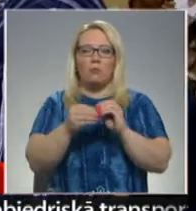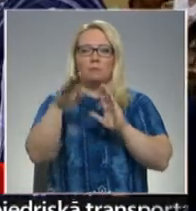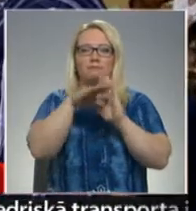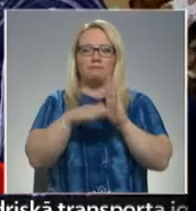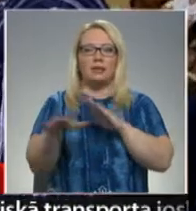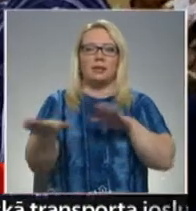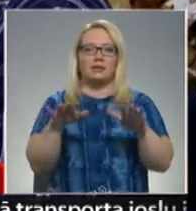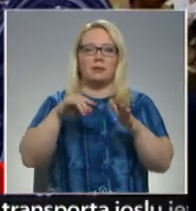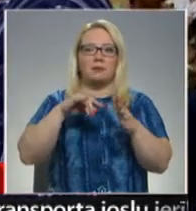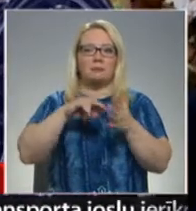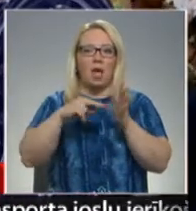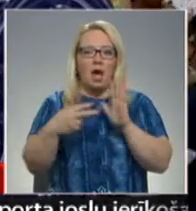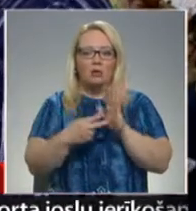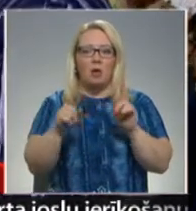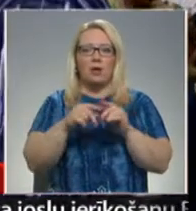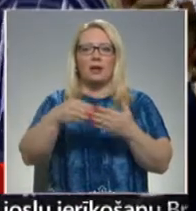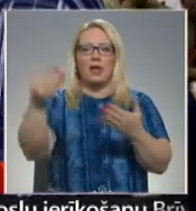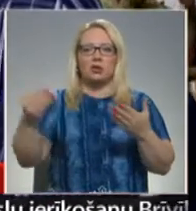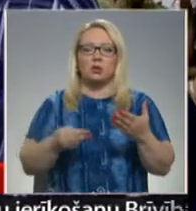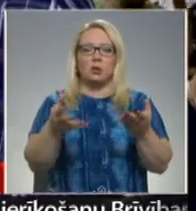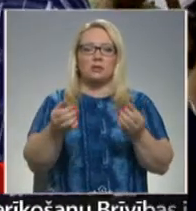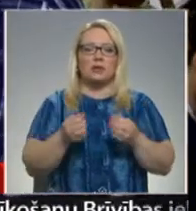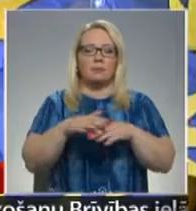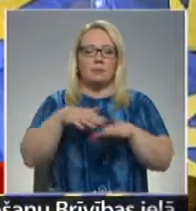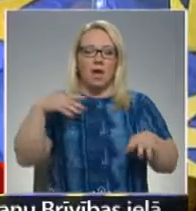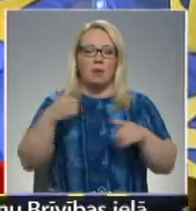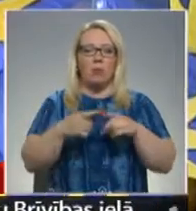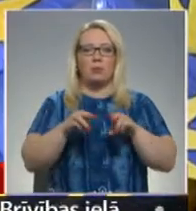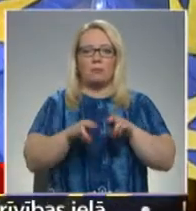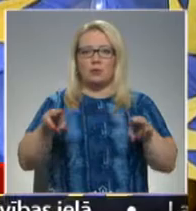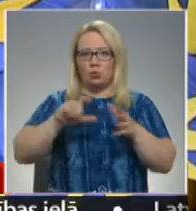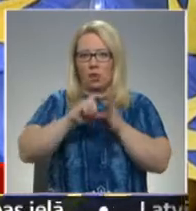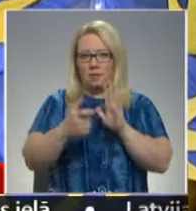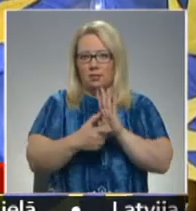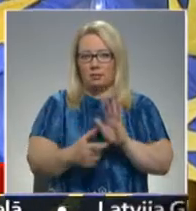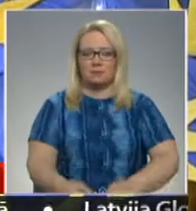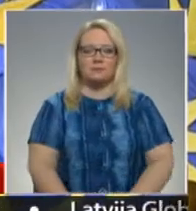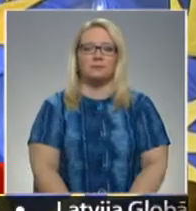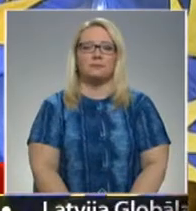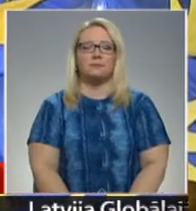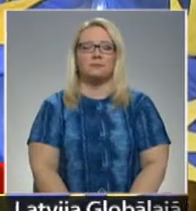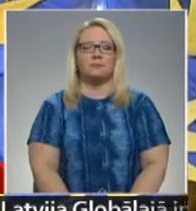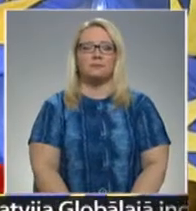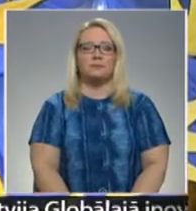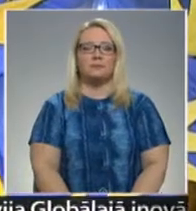un rezolūcijā, ko saņems gan Saima, gan ministru kabinets. Sandra Leitāne, Andris Pāns, TV Spektrs.